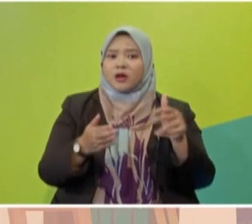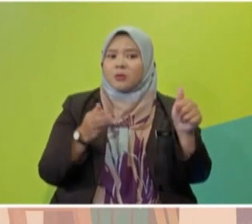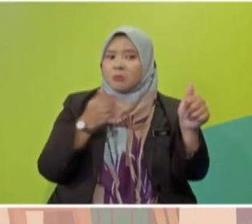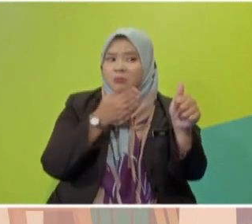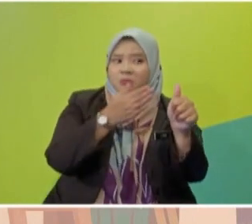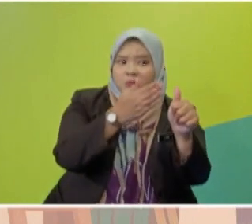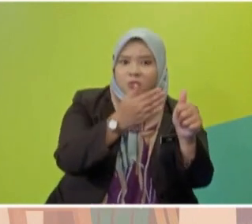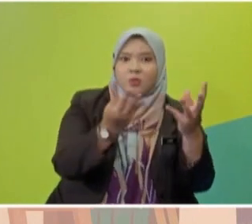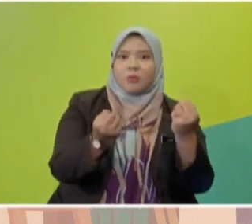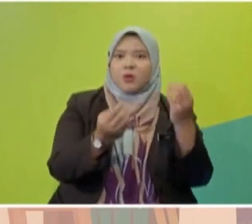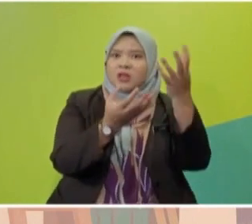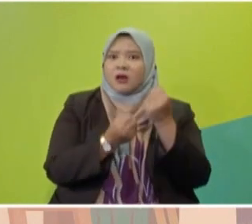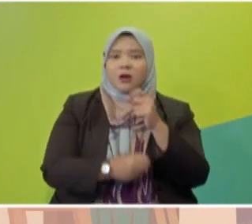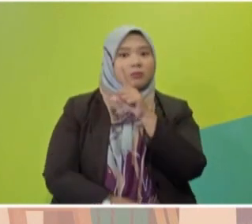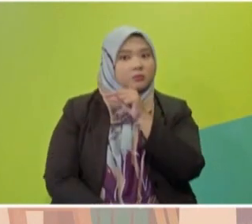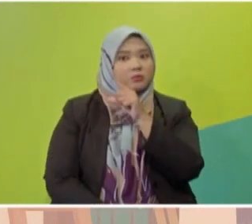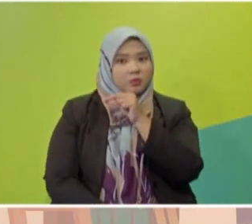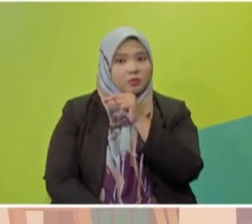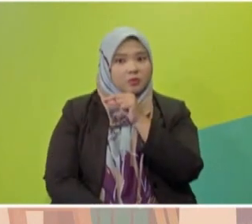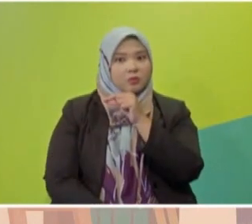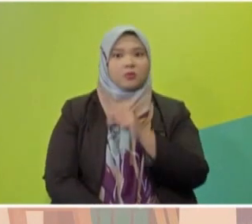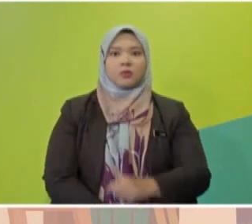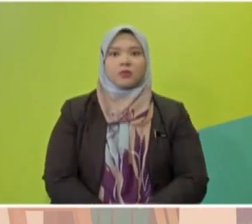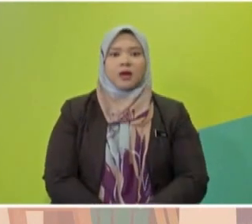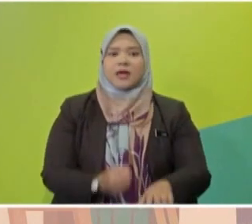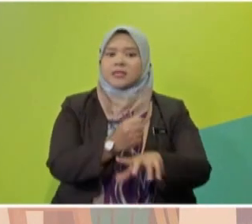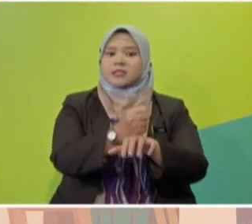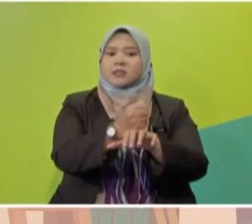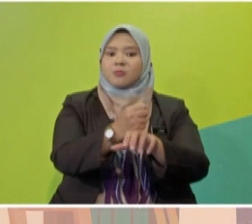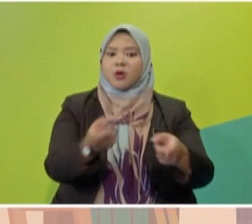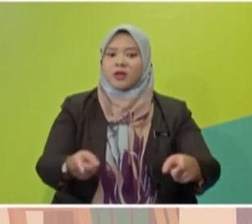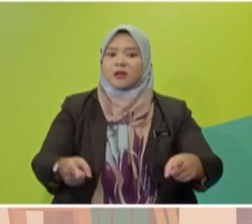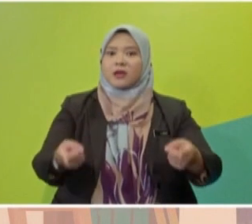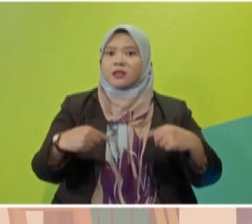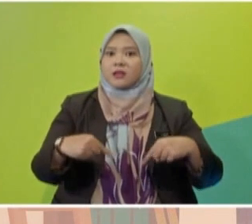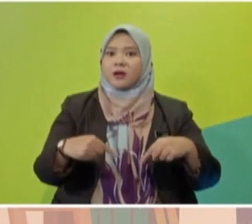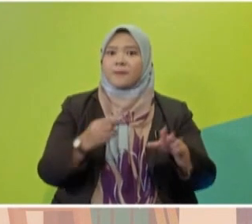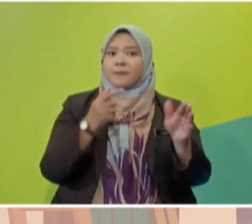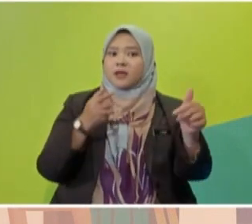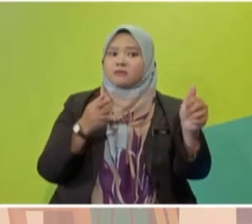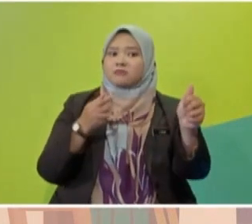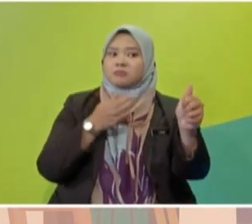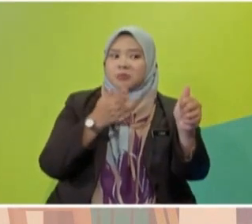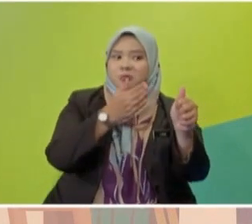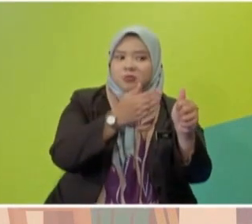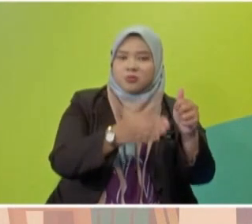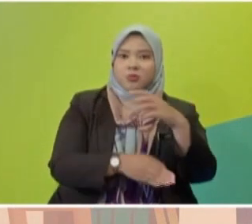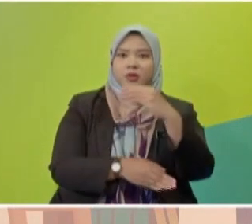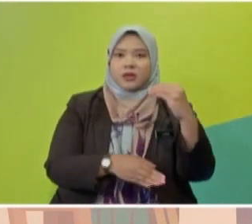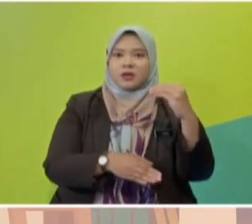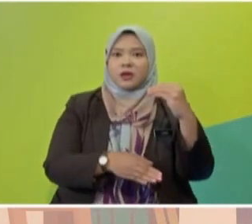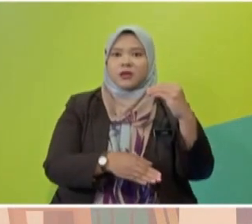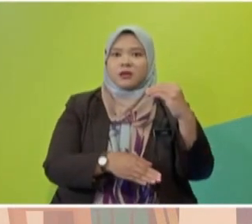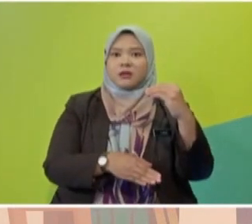Hendang menghendap-hendap mendekati burung merpati itu. Semua menyedari bahawa ada bahaya yang